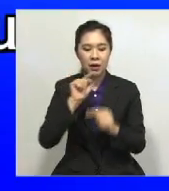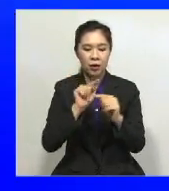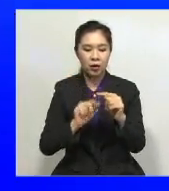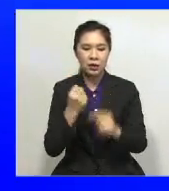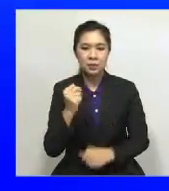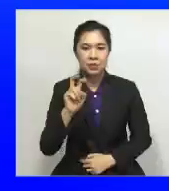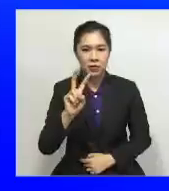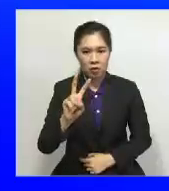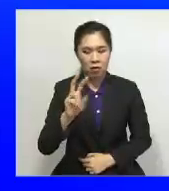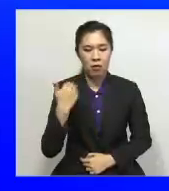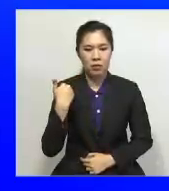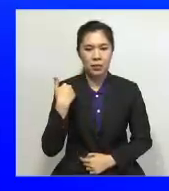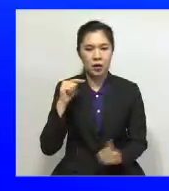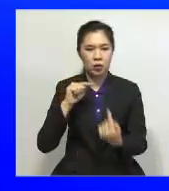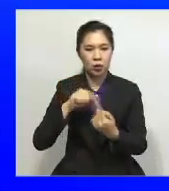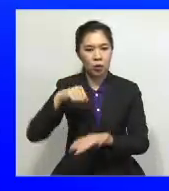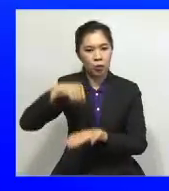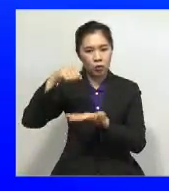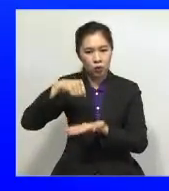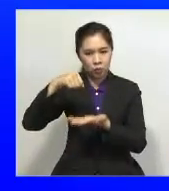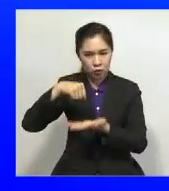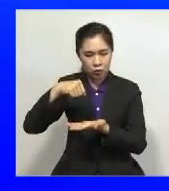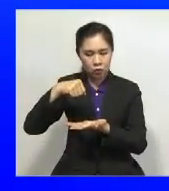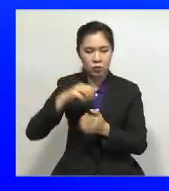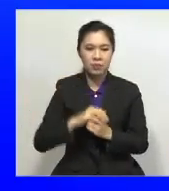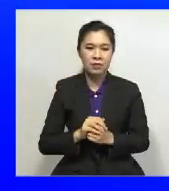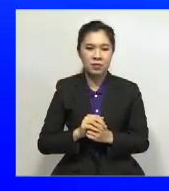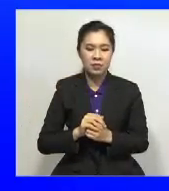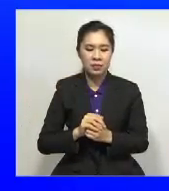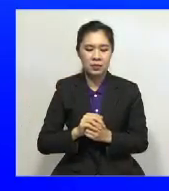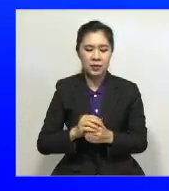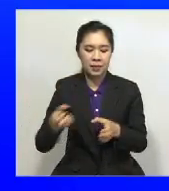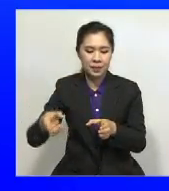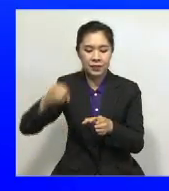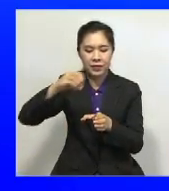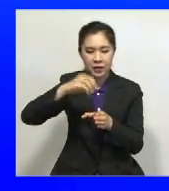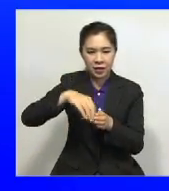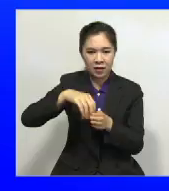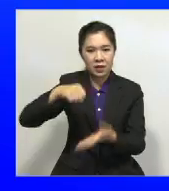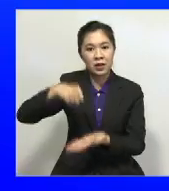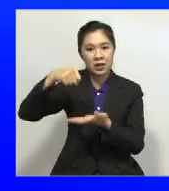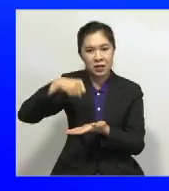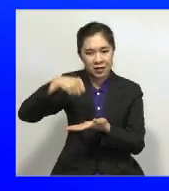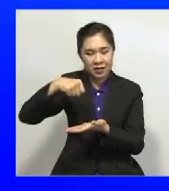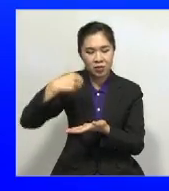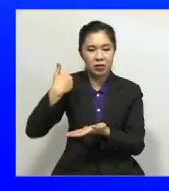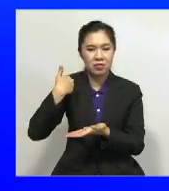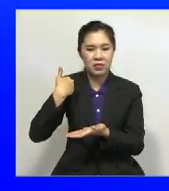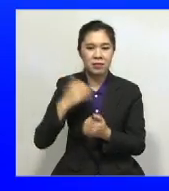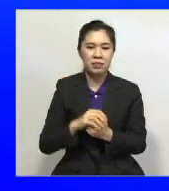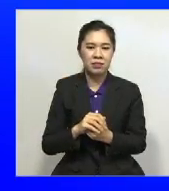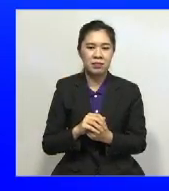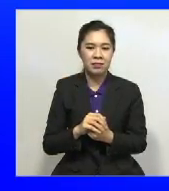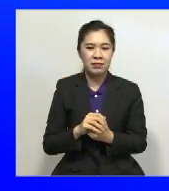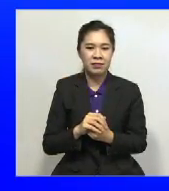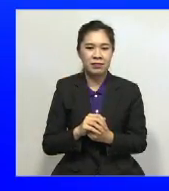งร้อยละ12ส่วนใหญ่เนี่ยเป็นถุงพลาสติกร้อนเย็นนะคะที่ใช้ในการใส่อาหารแล้วก็ถุงหูหิ้วไปหิ้วมาเนี่ยนะคะซึ่งมีปริม